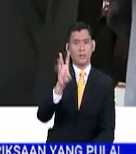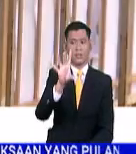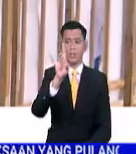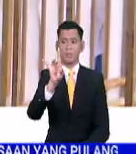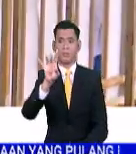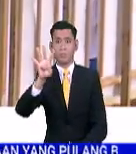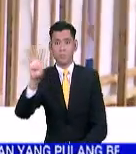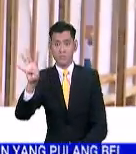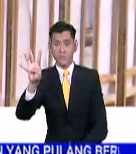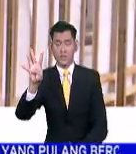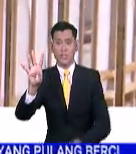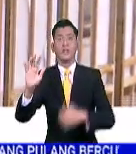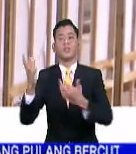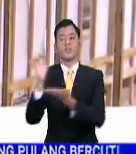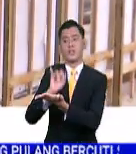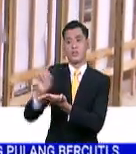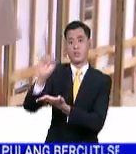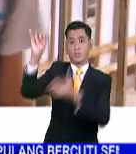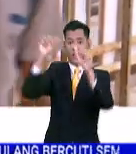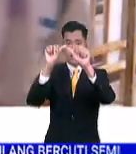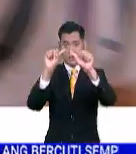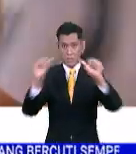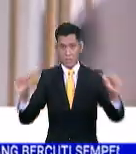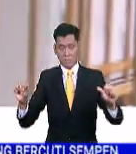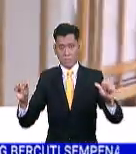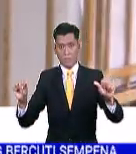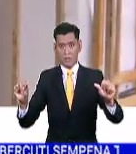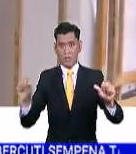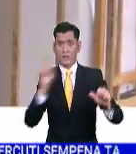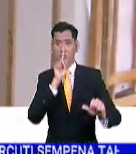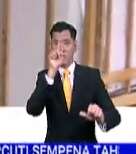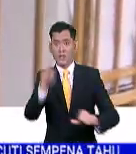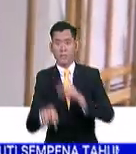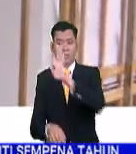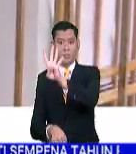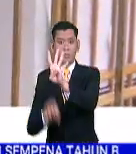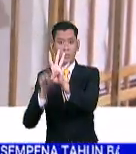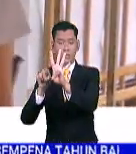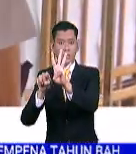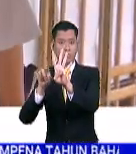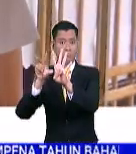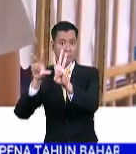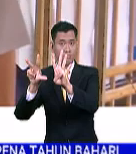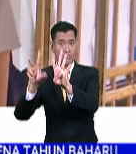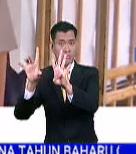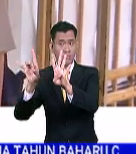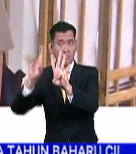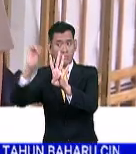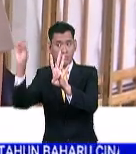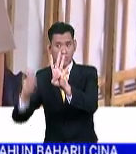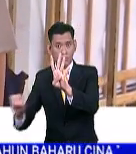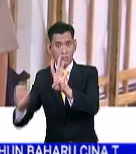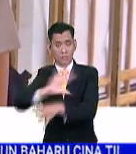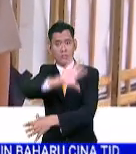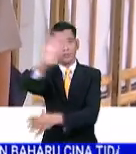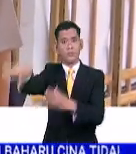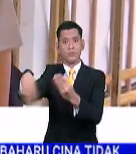84 membabitkan institusi berasrama. Ia merupakan 4.38% daripada keseluruhan